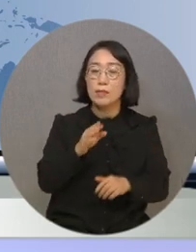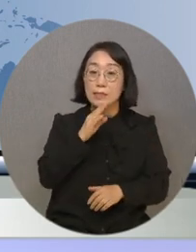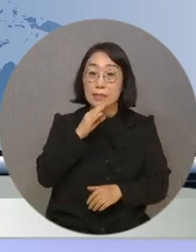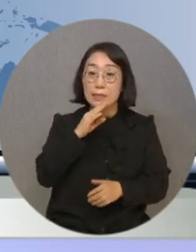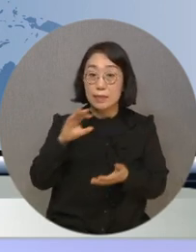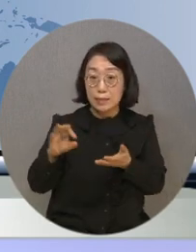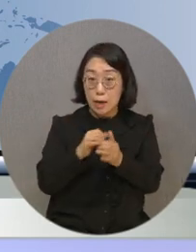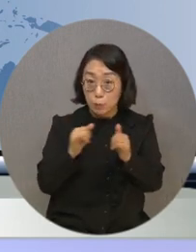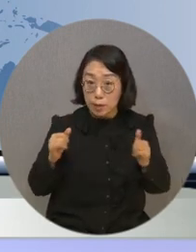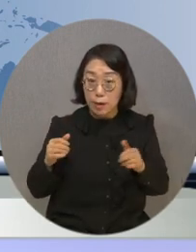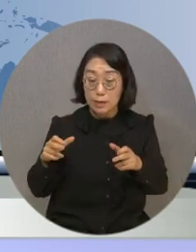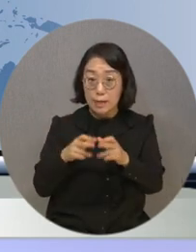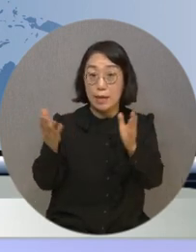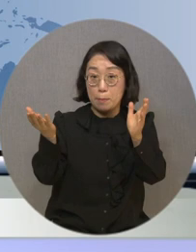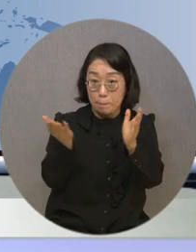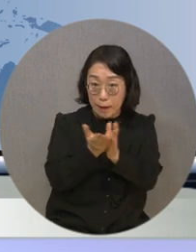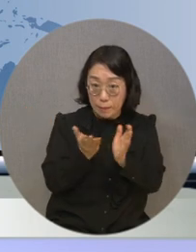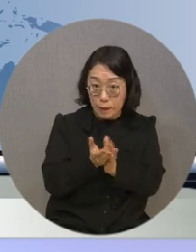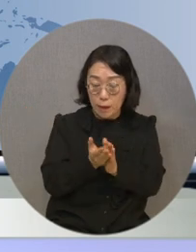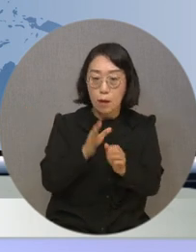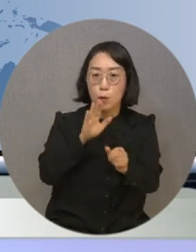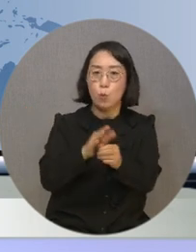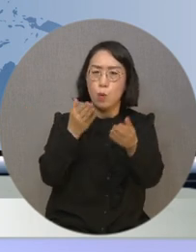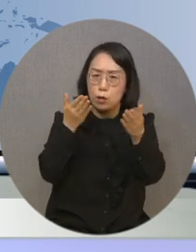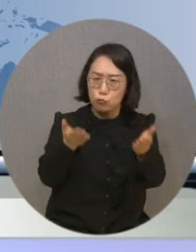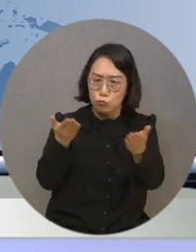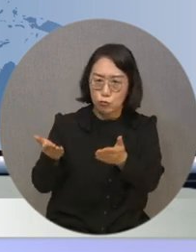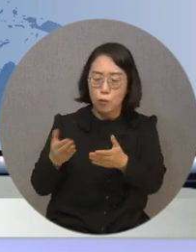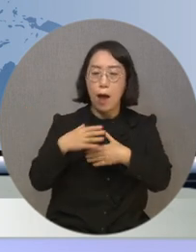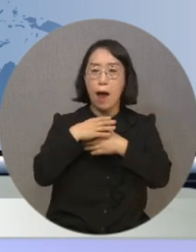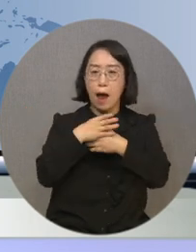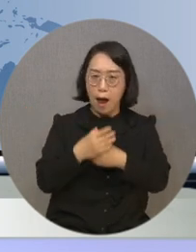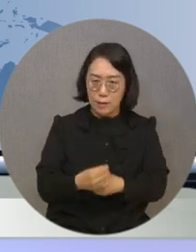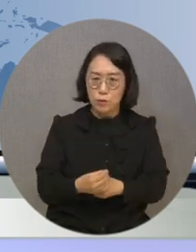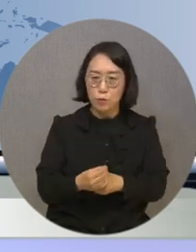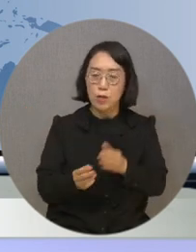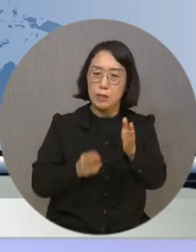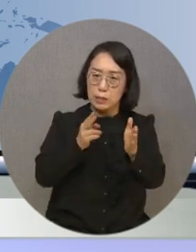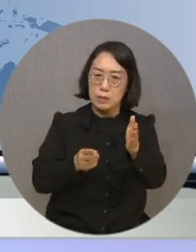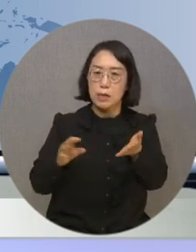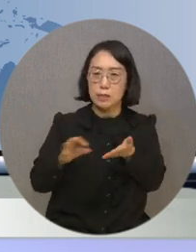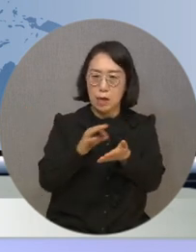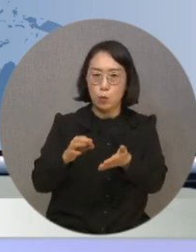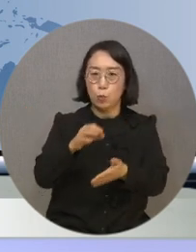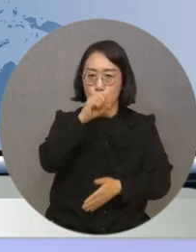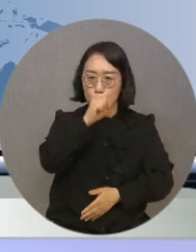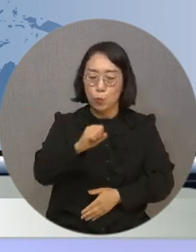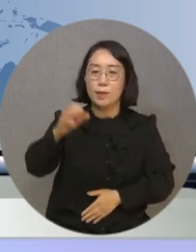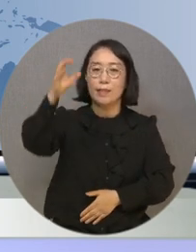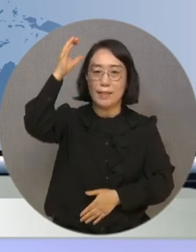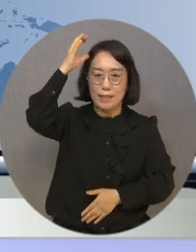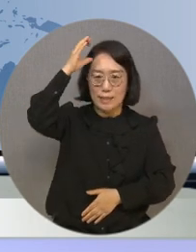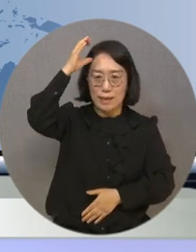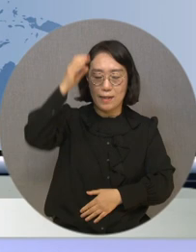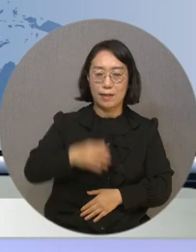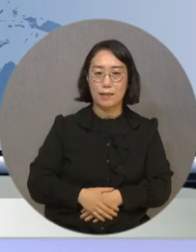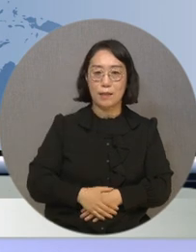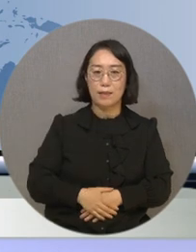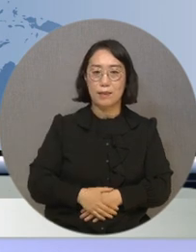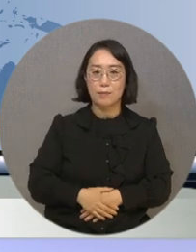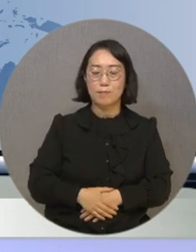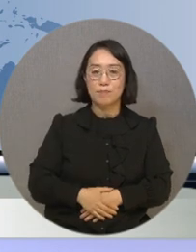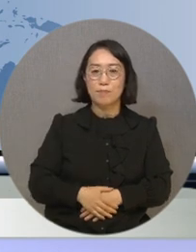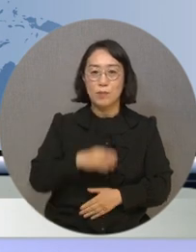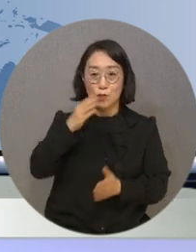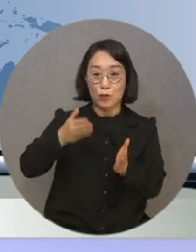장애인들의 목소리를 담은 제도 개선으로 편리하고 안정적인 기차 이용을 할 수 있기를 기대해 봅니다 이상 WBC